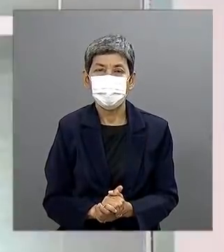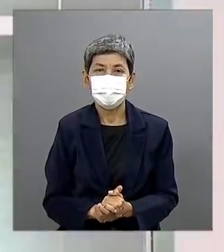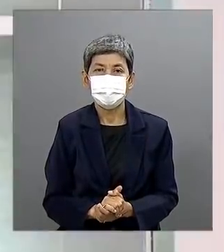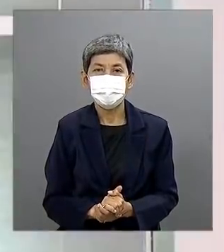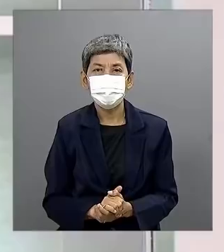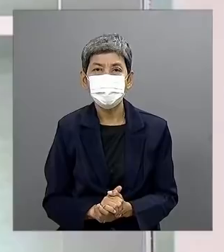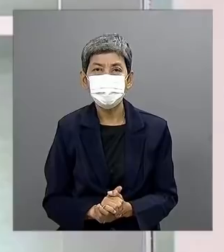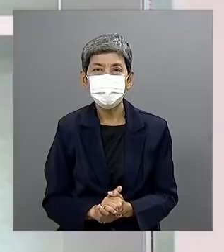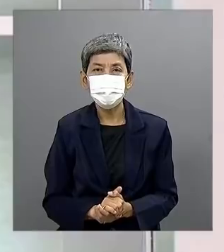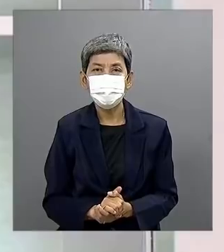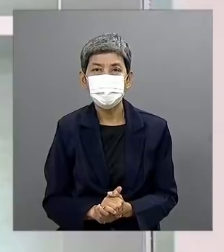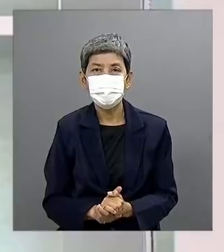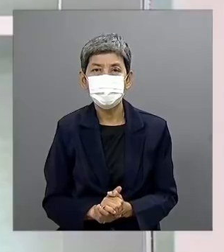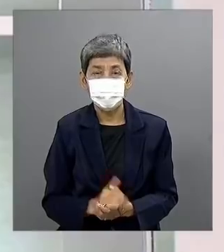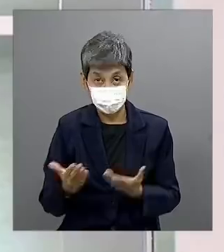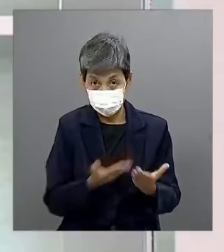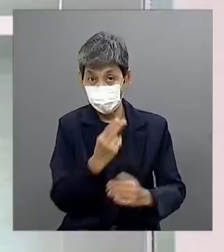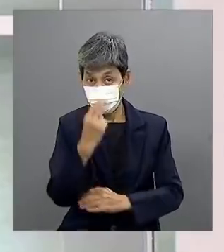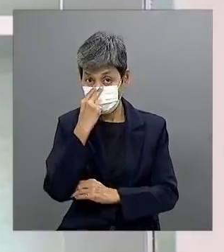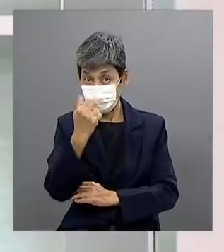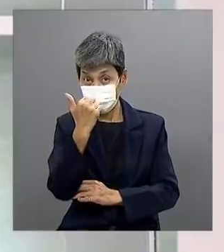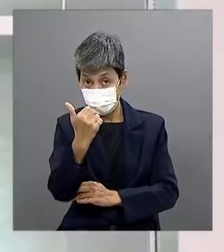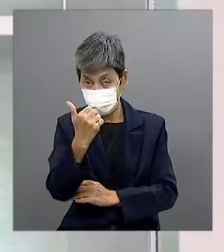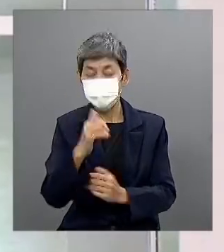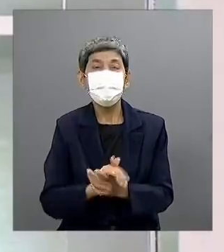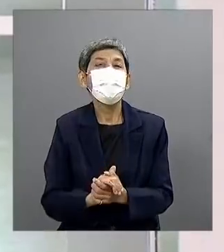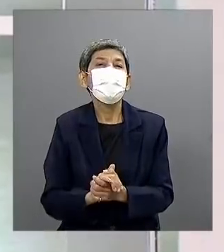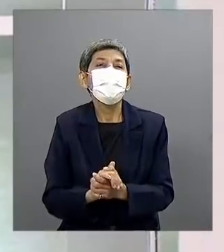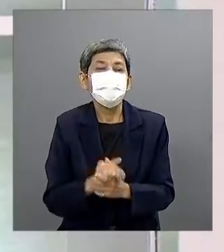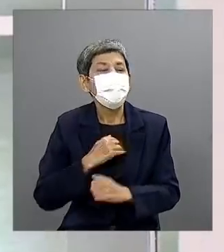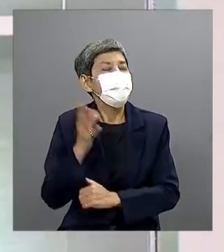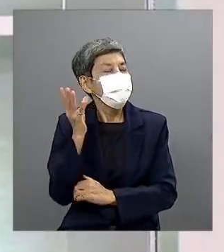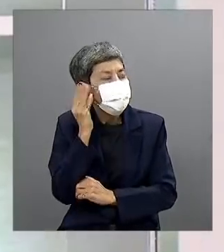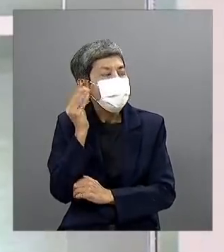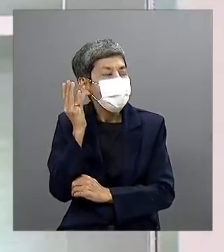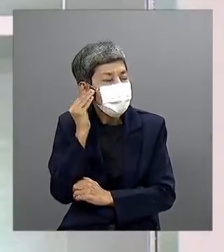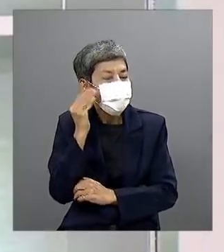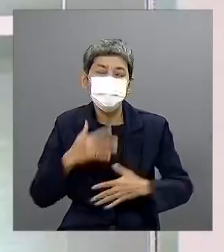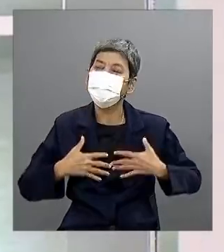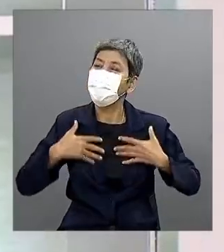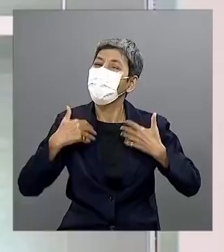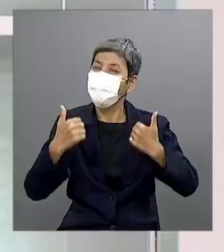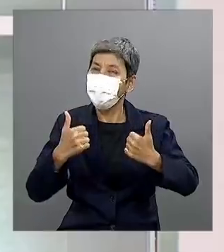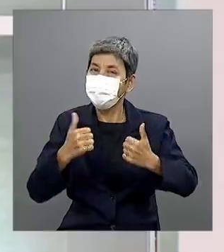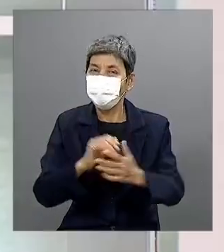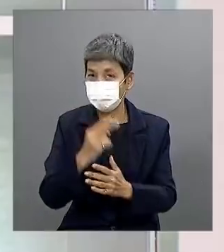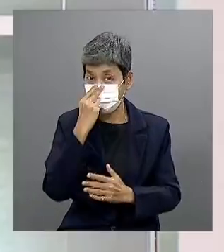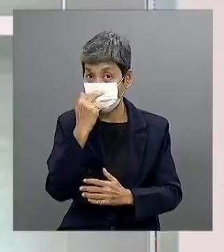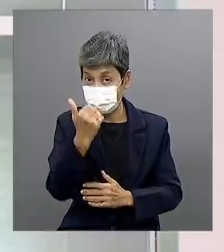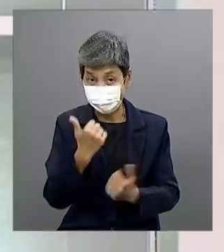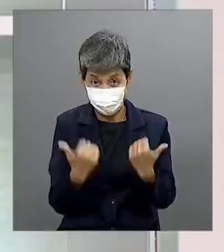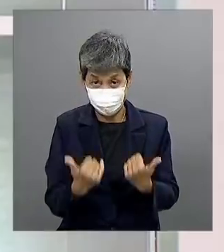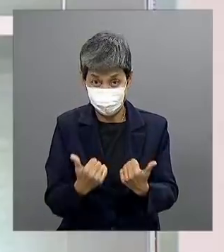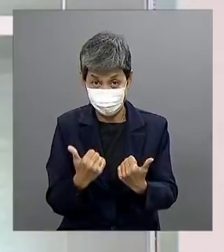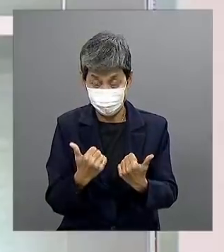อยากจะเชื้อเชิญคุณผู้ชมทุกท่านนะคะมาร่วมกันฟังดนตรีเถิดชื่นใจนะคะคุณผู้ชมติดตามได้คืนนี้นะคะถ้าคุณผู้ชมจำ